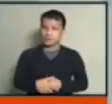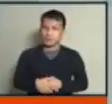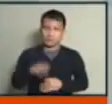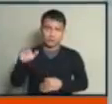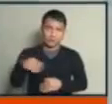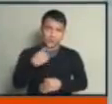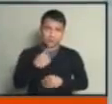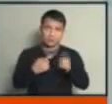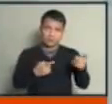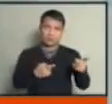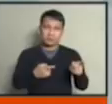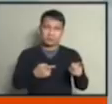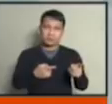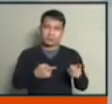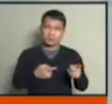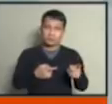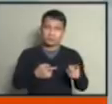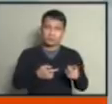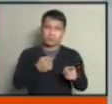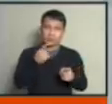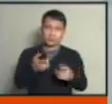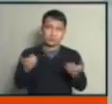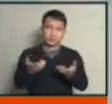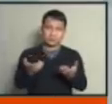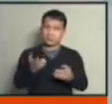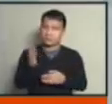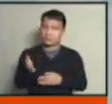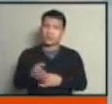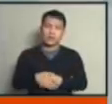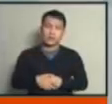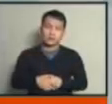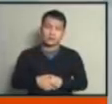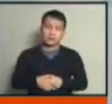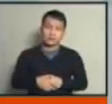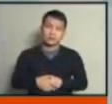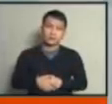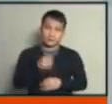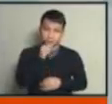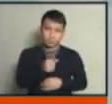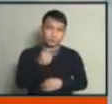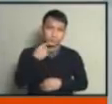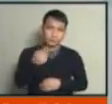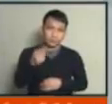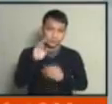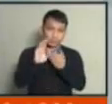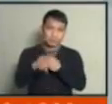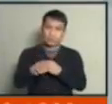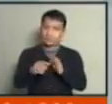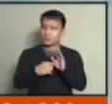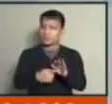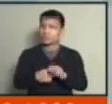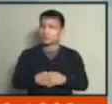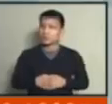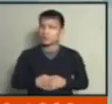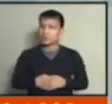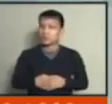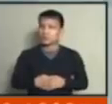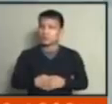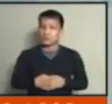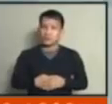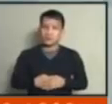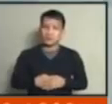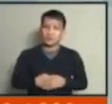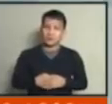sure nanonood sa atin to ngayon. Baka gusto niyo po, sir, magbigay ng mensahe sa kanya at kapag napanood niya ito, siya po ay